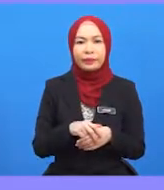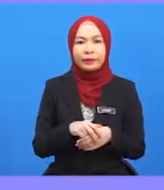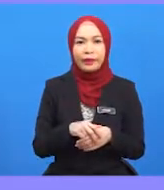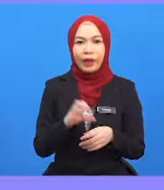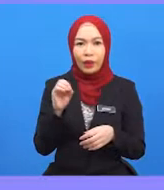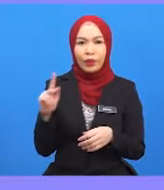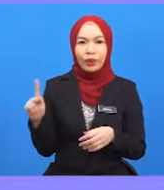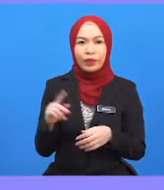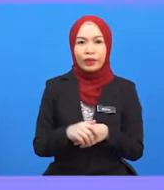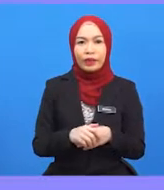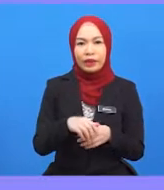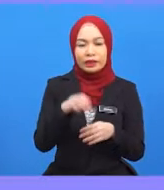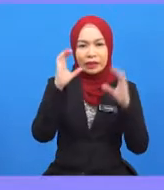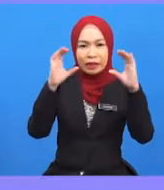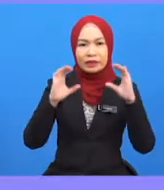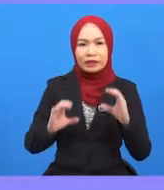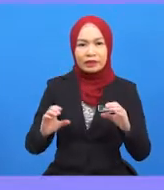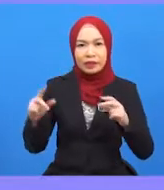Okey, prosedur eksperimen.